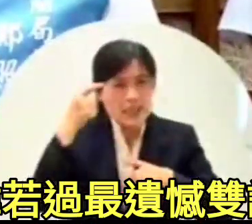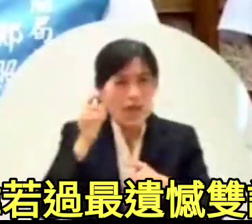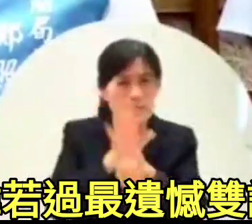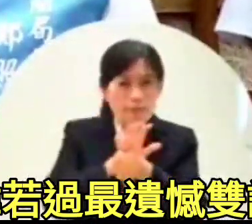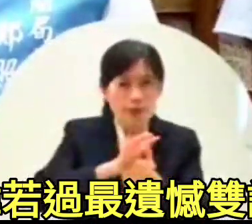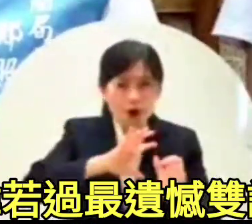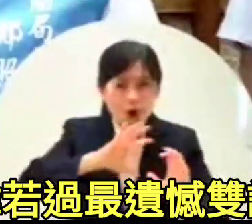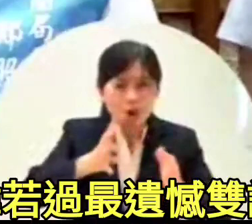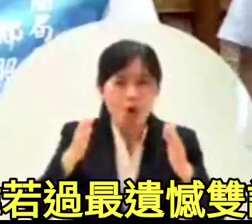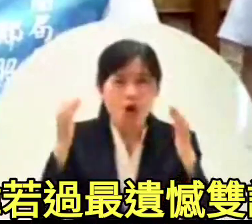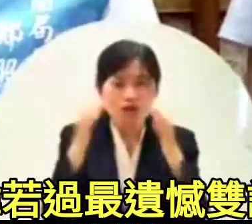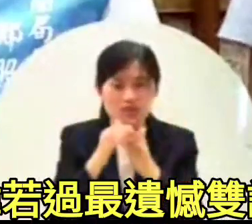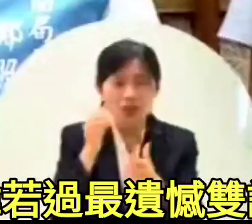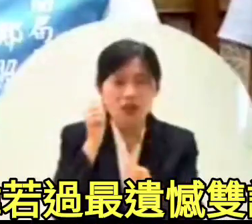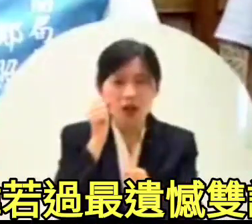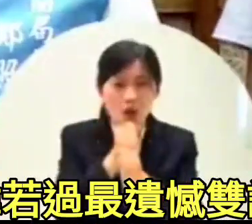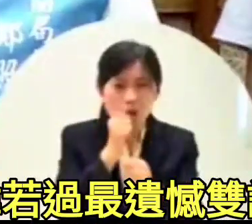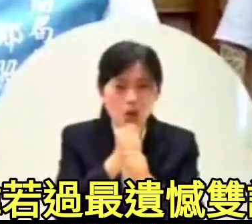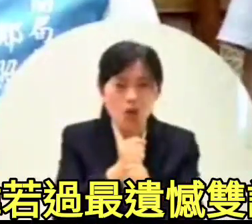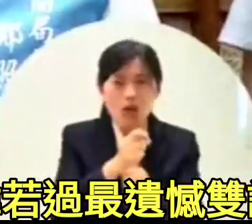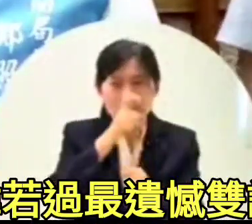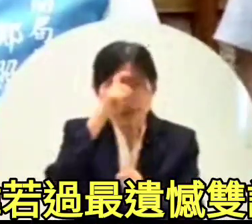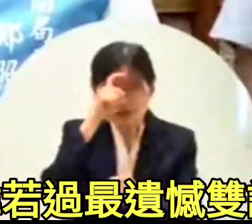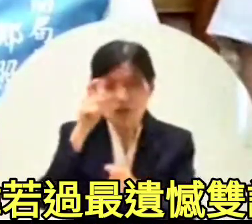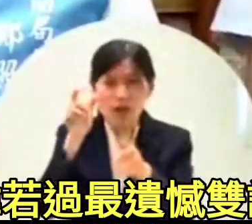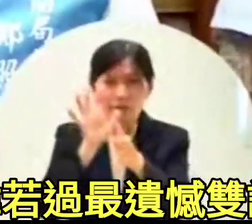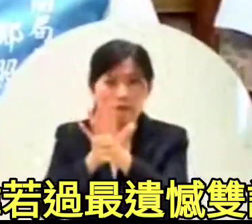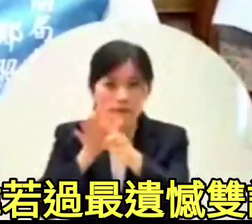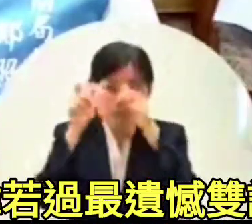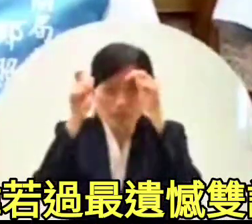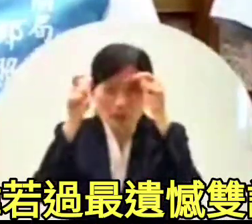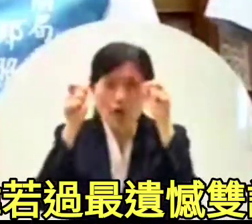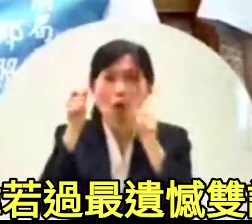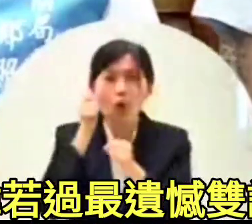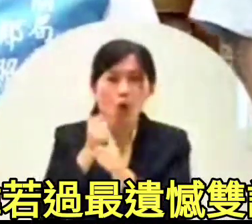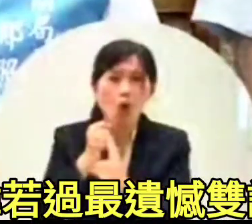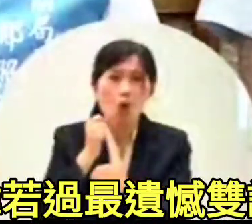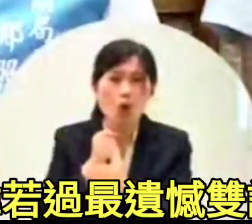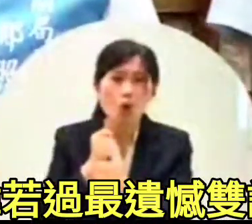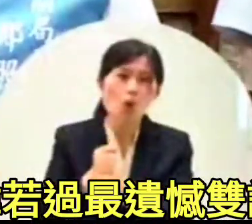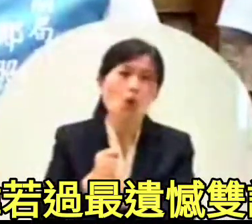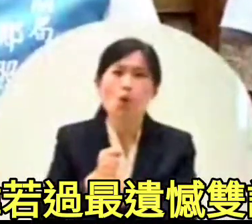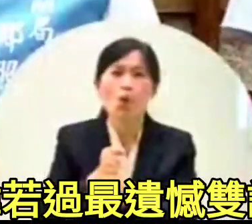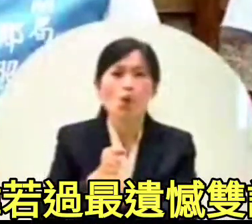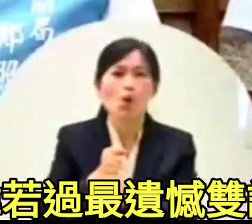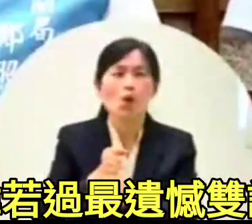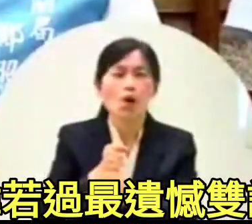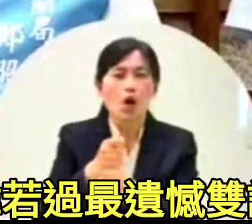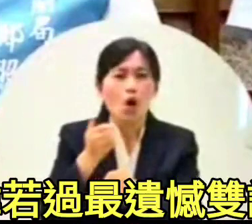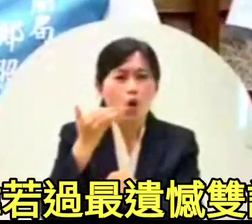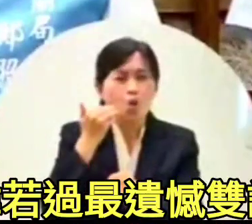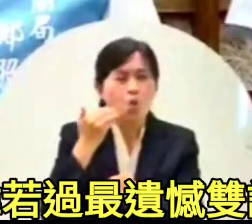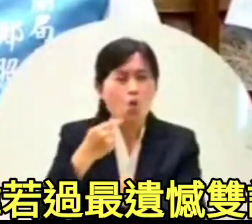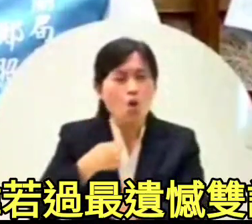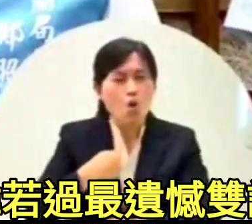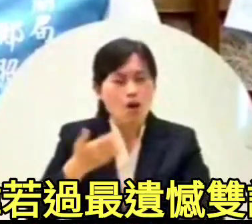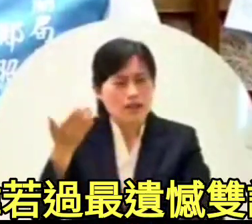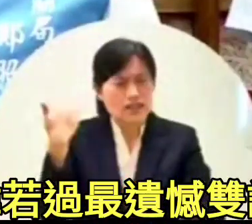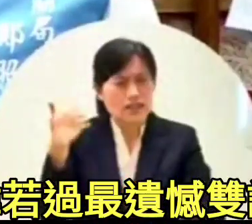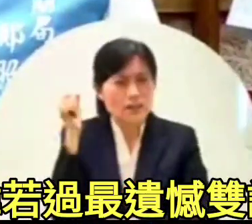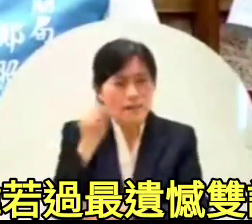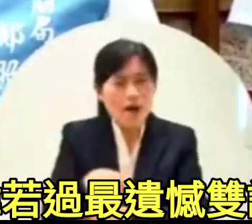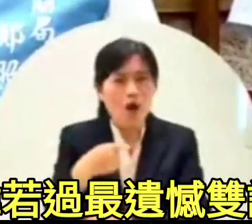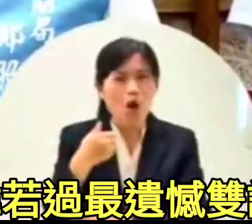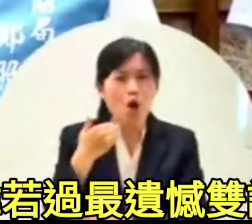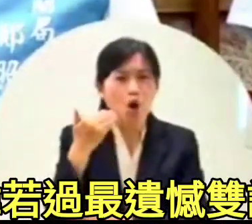的是希望帮高雄也能够好好做一些事情，所以我曾经承诺，如果选上总统，会有3天在高雄上